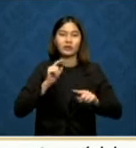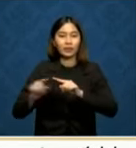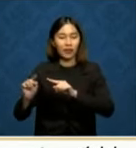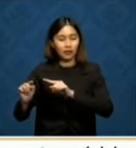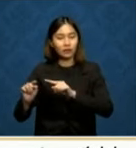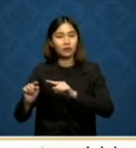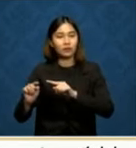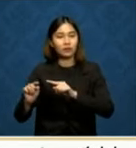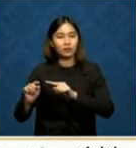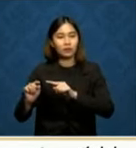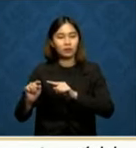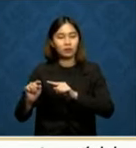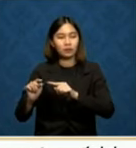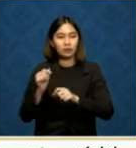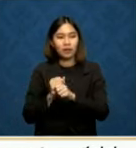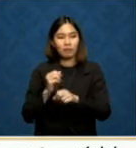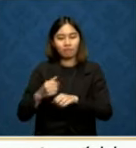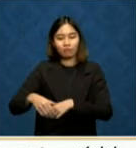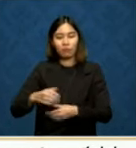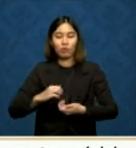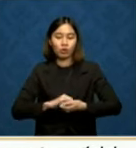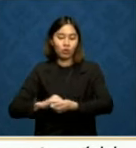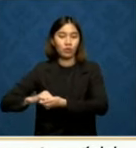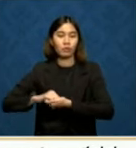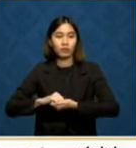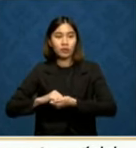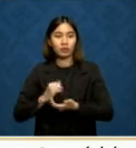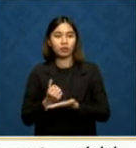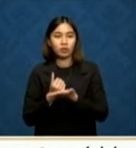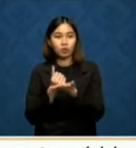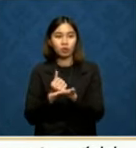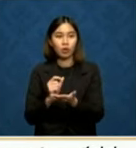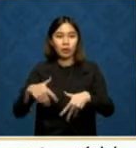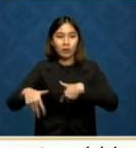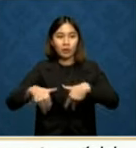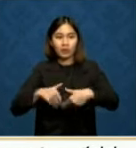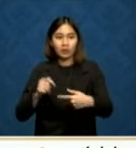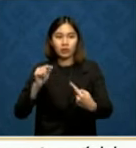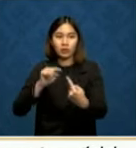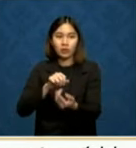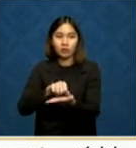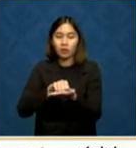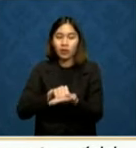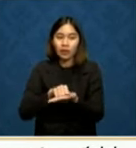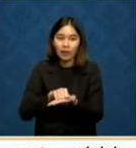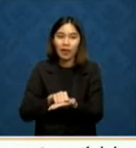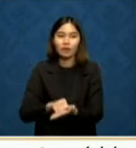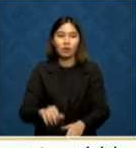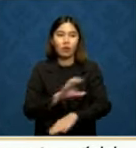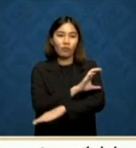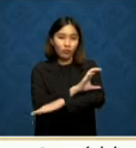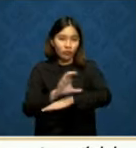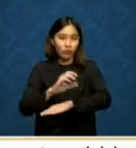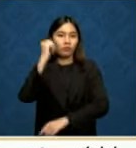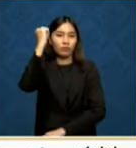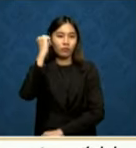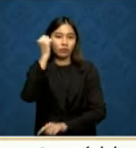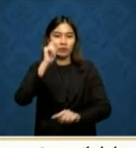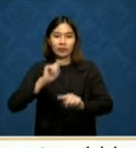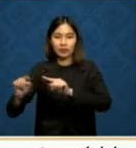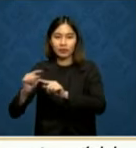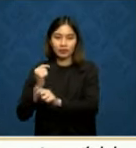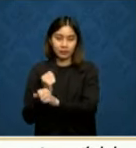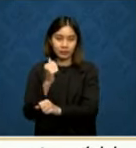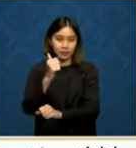ที่จะ...รวมไม้ รมมอกัเมททำให้ ปิกced Triple ระริการคนสง มวนชน คดา์